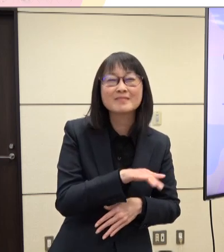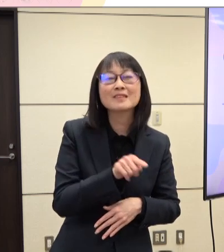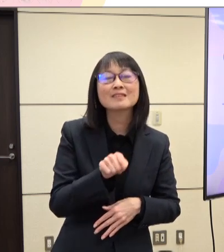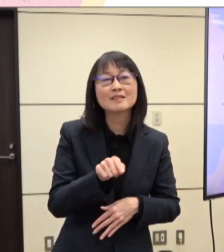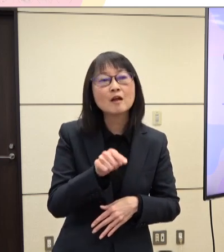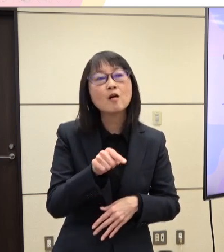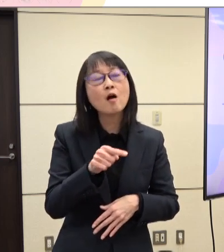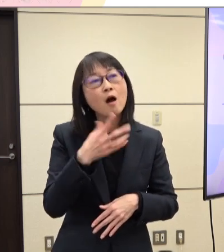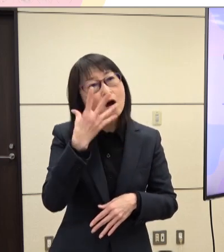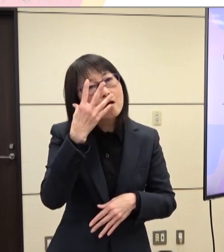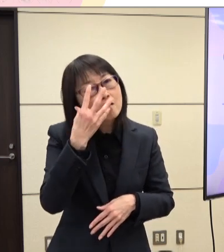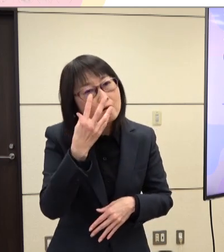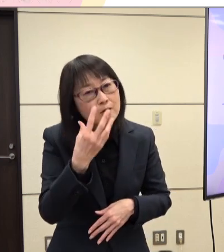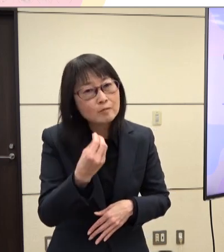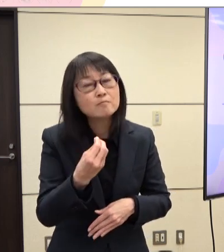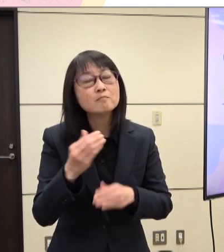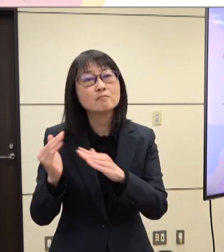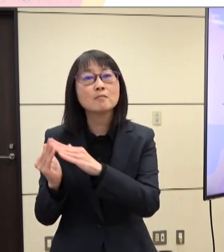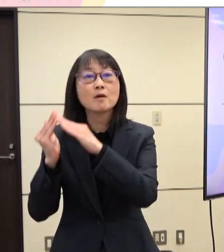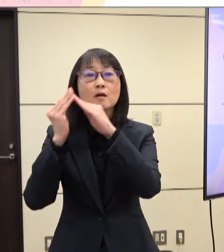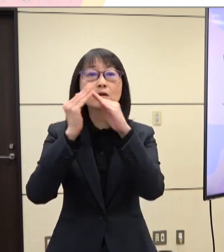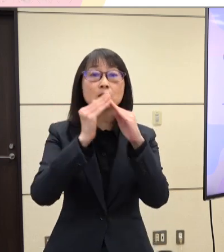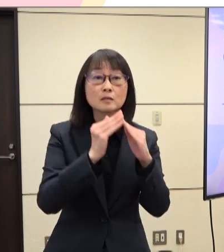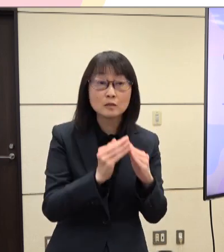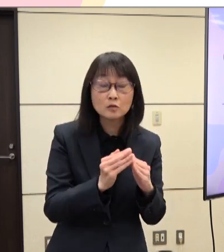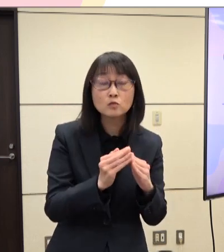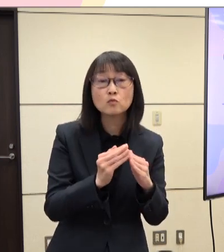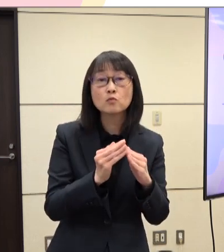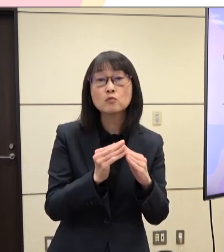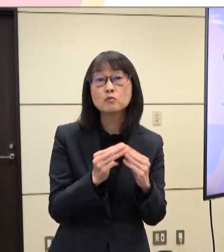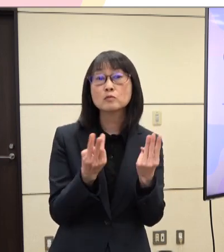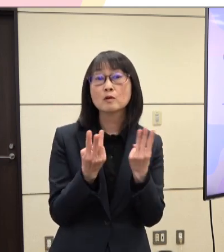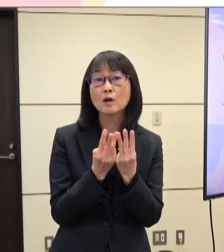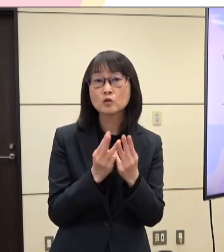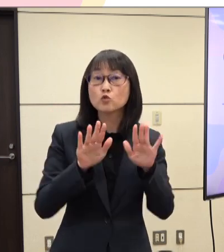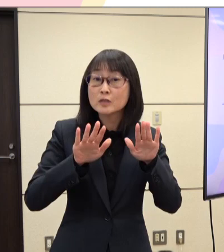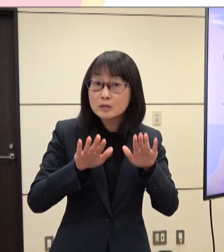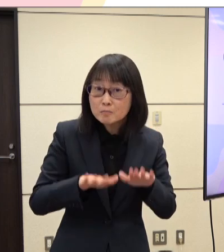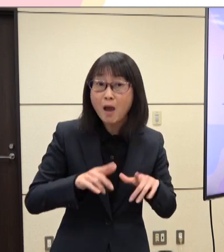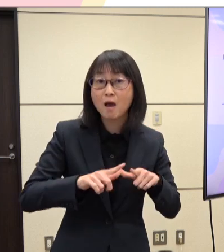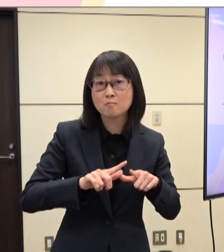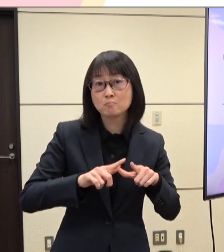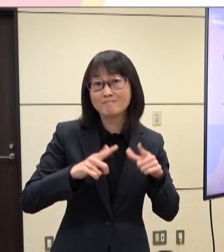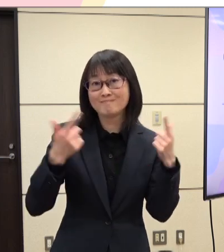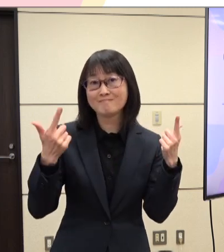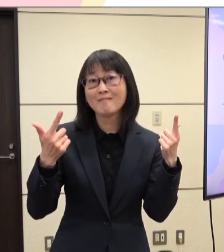っての今に伸びているということだろうというふうに思います。